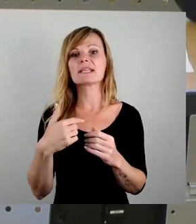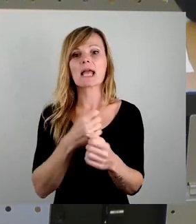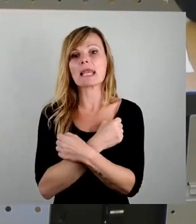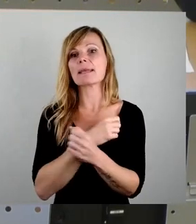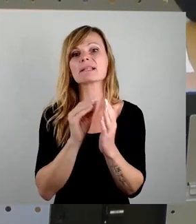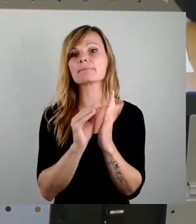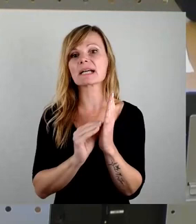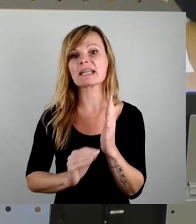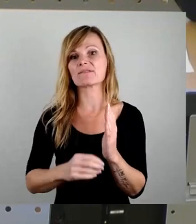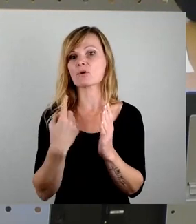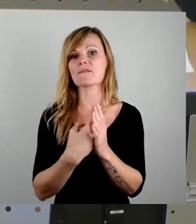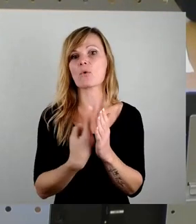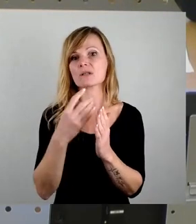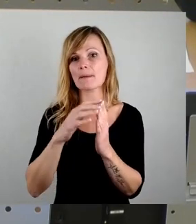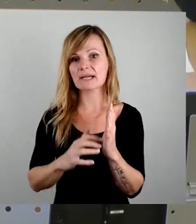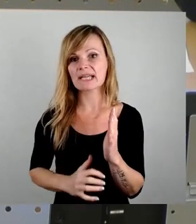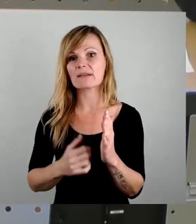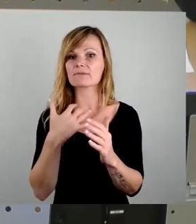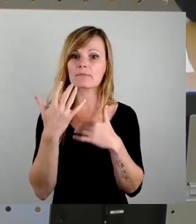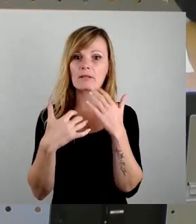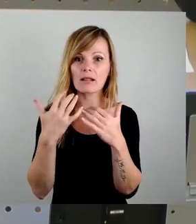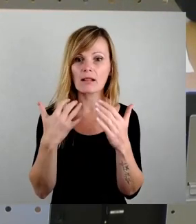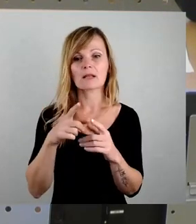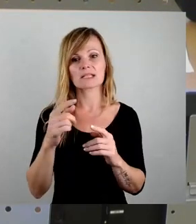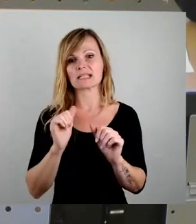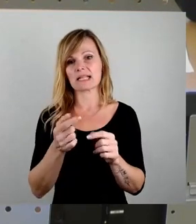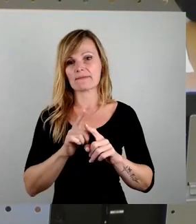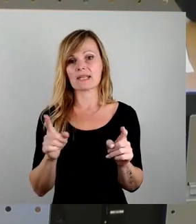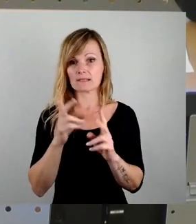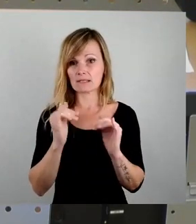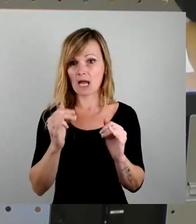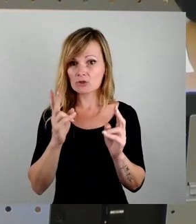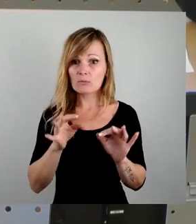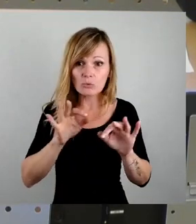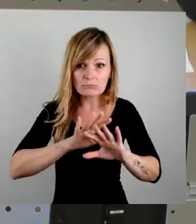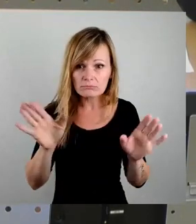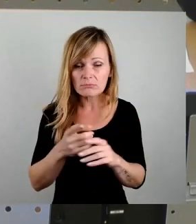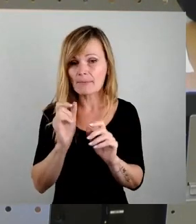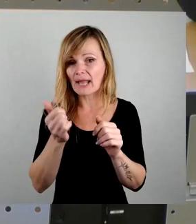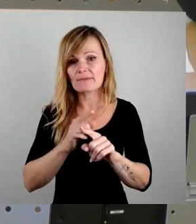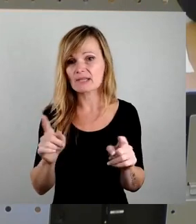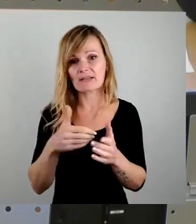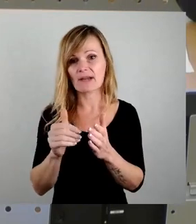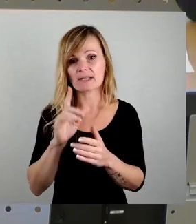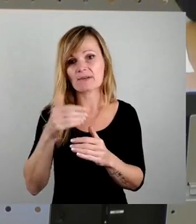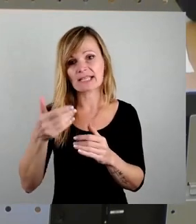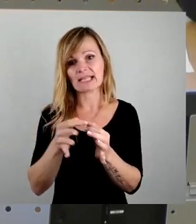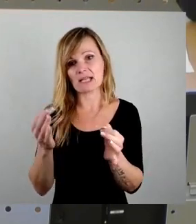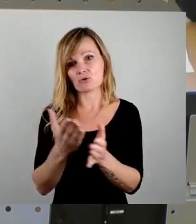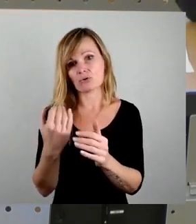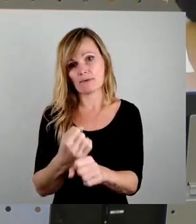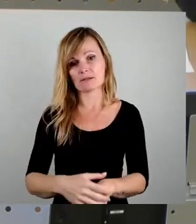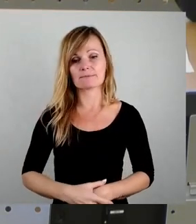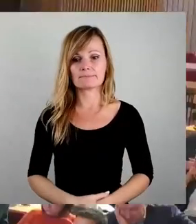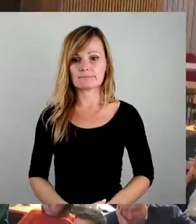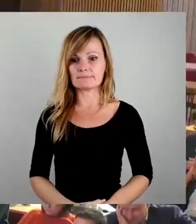Briefen reden. Das bringt, das ist alles richtig und alles gut, hilft aber niemandem, weil es schon jeden Tag gemacht wird.